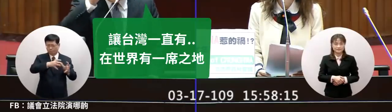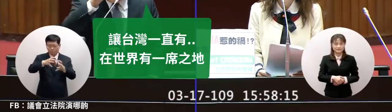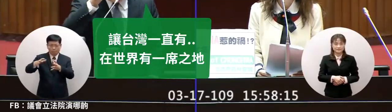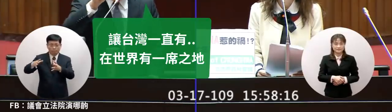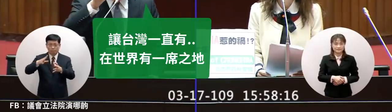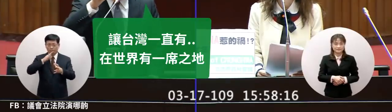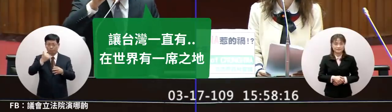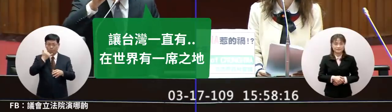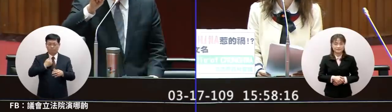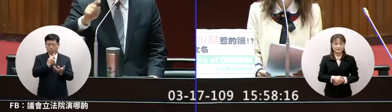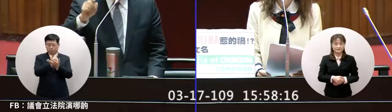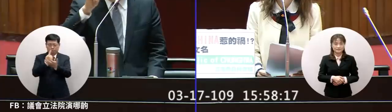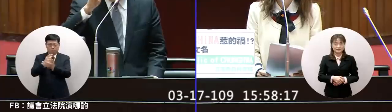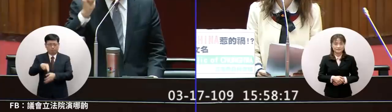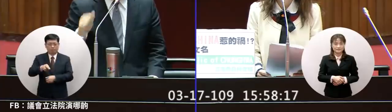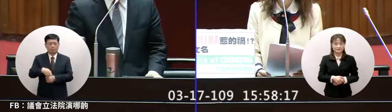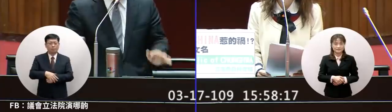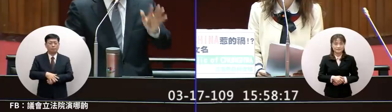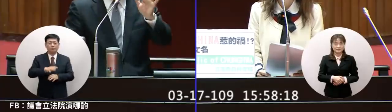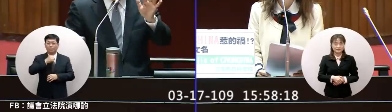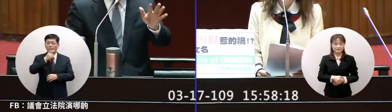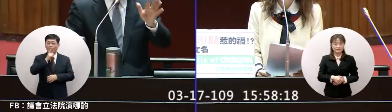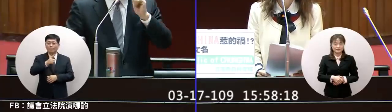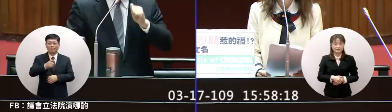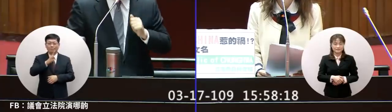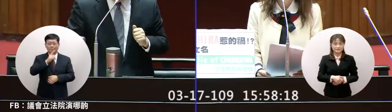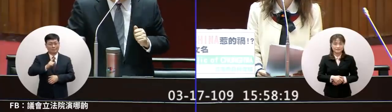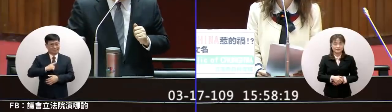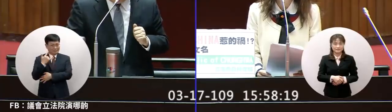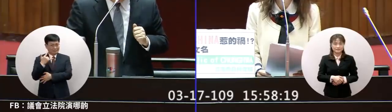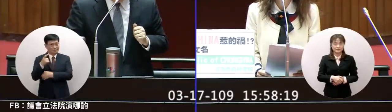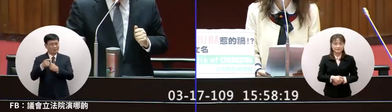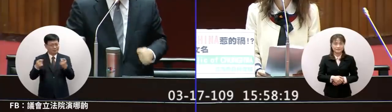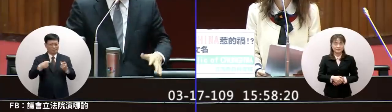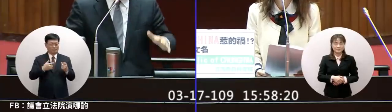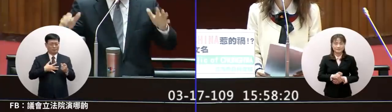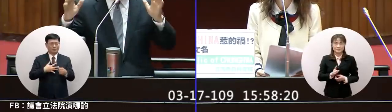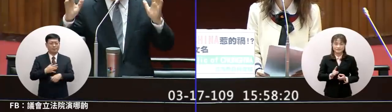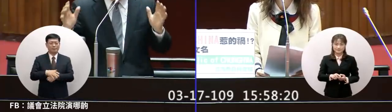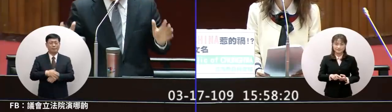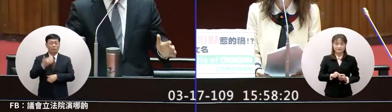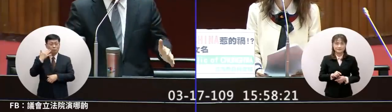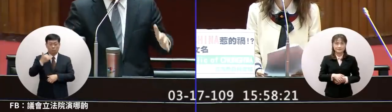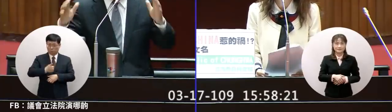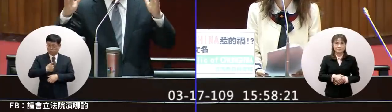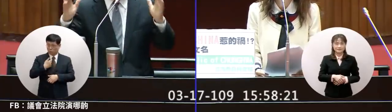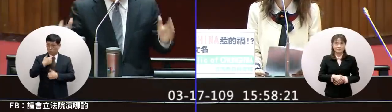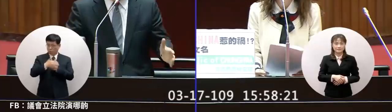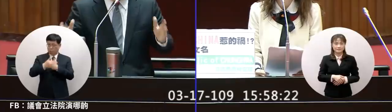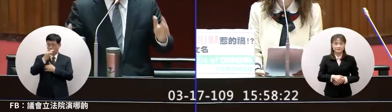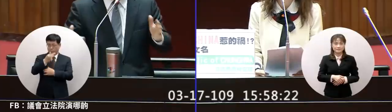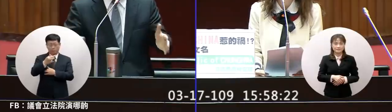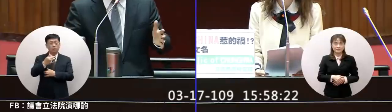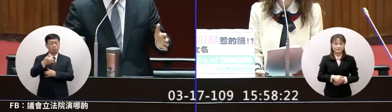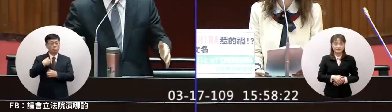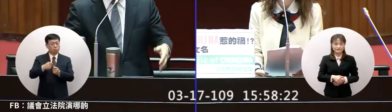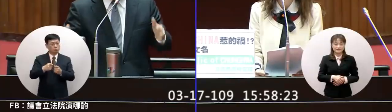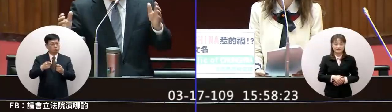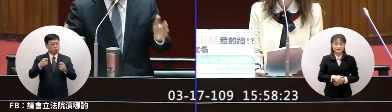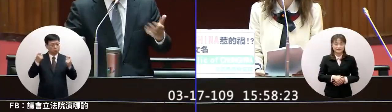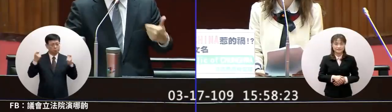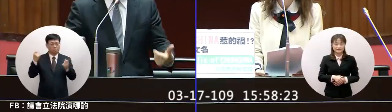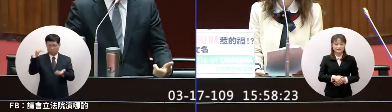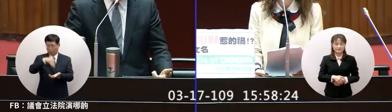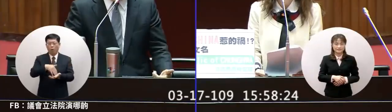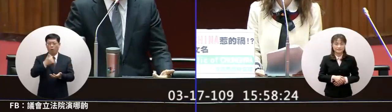有一席之地。咱台湾讲去边卡徛久人， 是。 咱若台湾过会条，互伊愈久愈久，